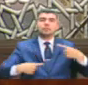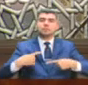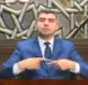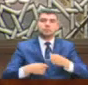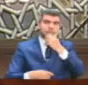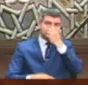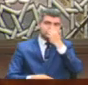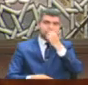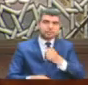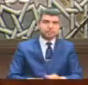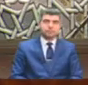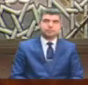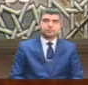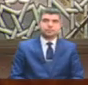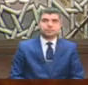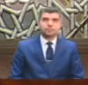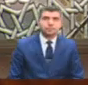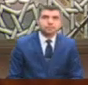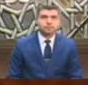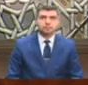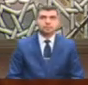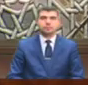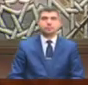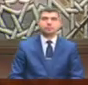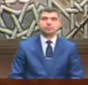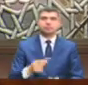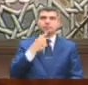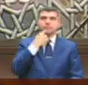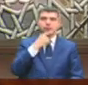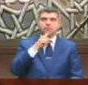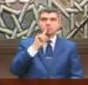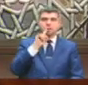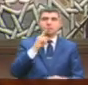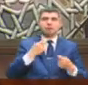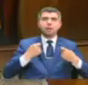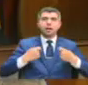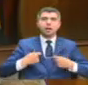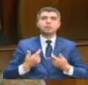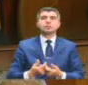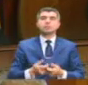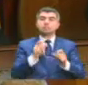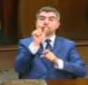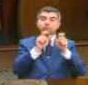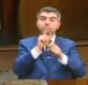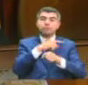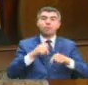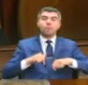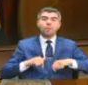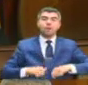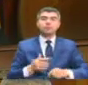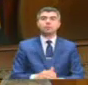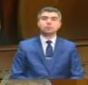والمعاصرة وتوضح وضع السؤال. تفضل سيدنا المحترم. بسم الله الرحمن الرحيم. السيد الرئيس، السادة الوزراء، السادة النواب